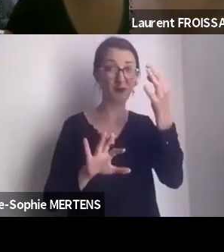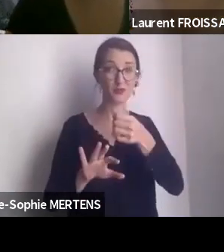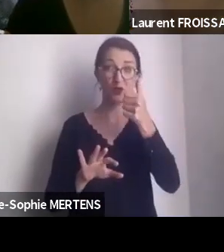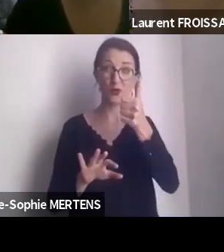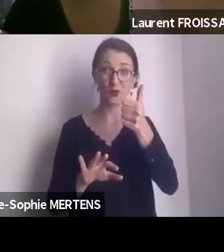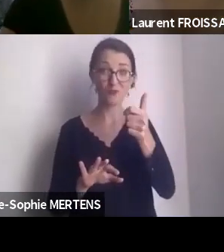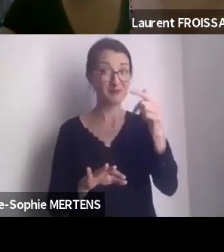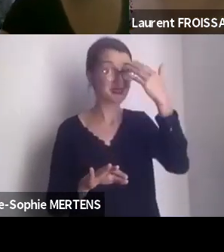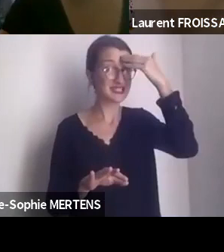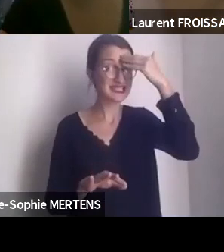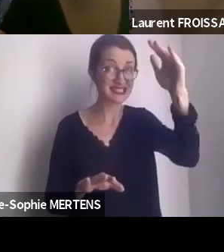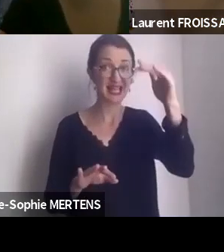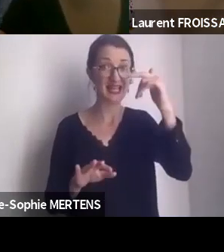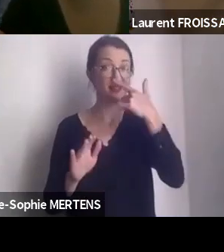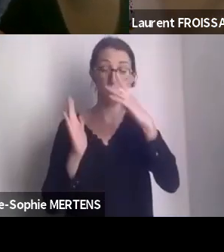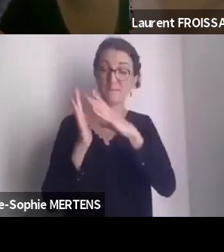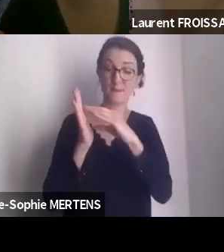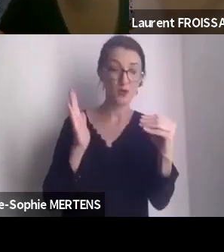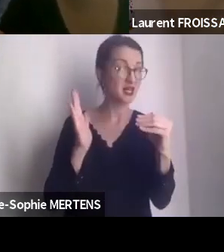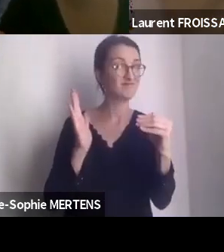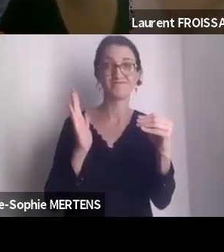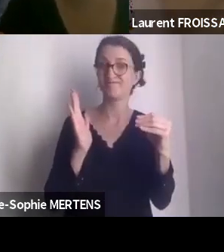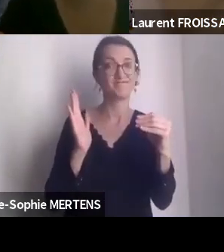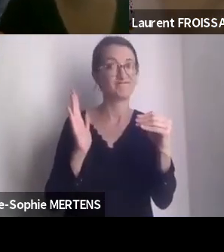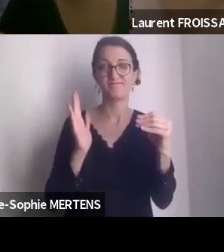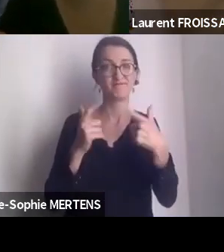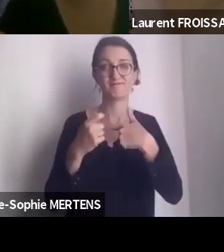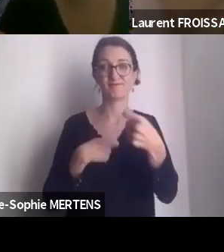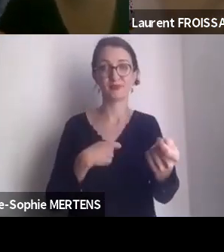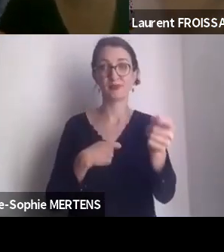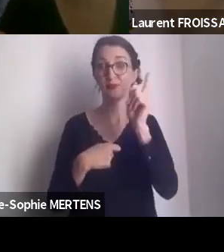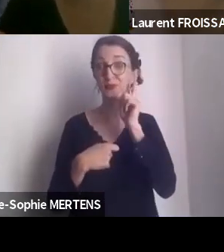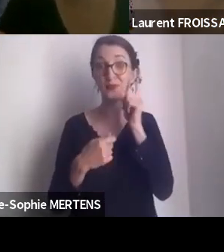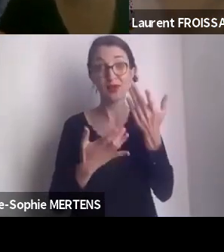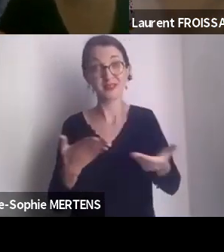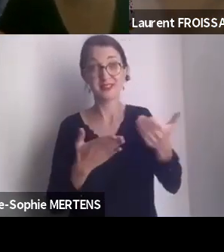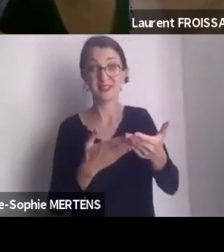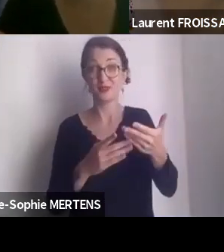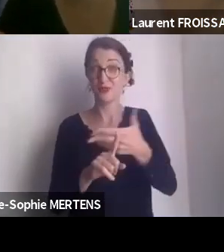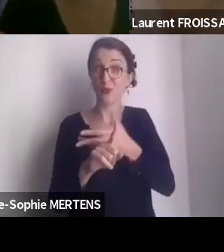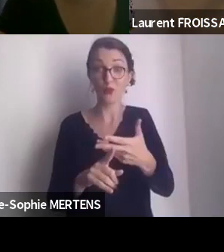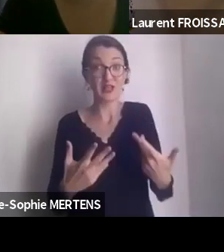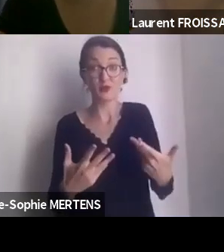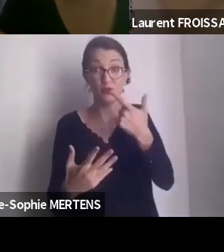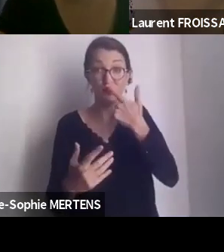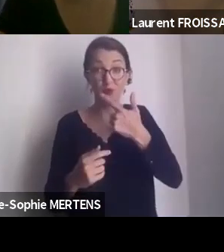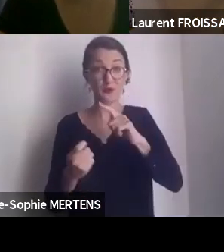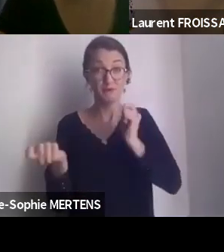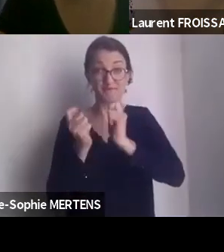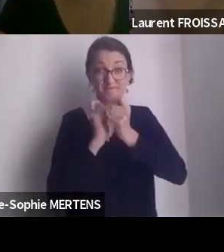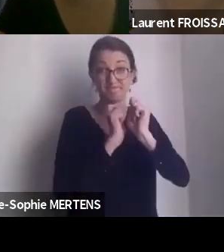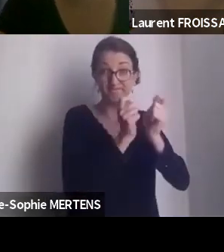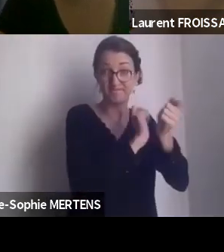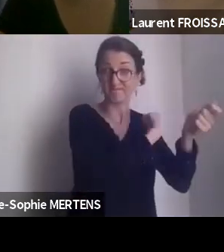péril. Alors, en péril, notamment parce que dans le contexte actuel, tout va très vite. Et donc, on doit aussi changer très vite, se